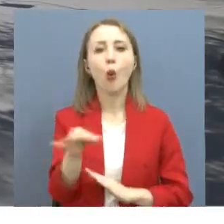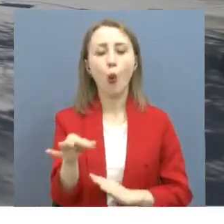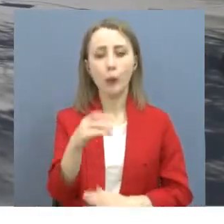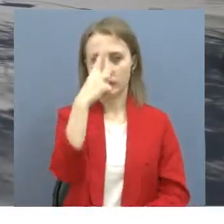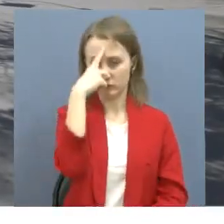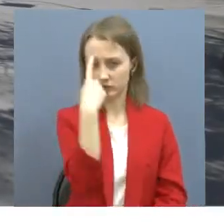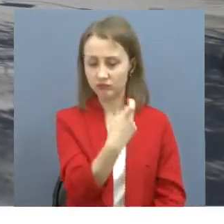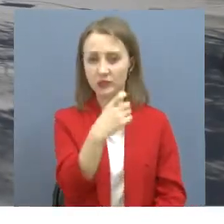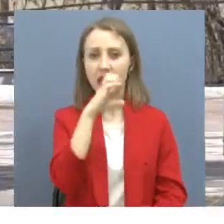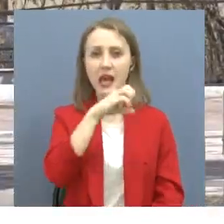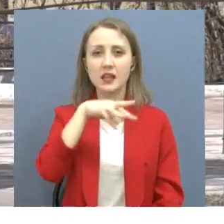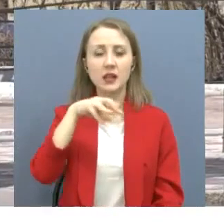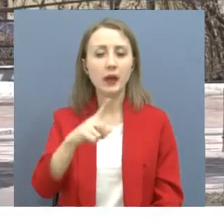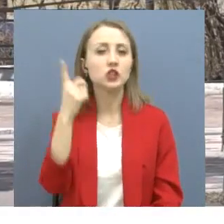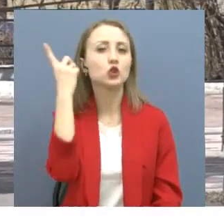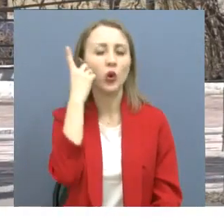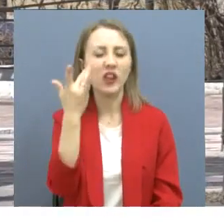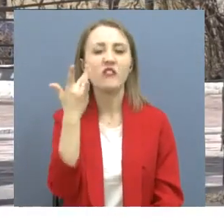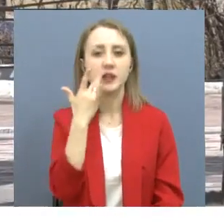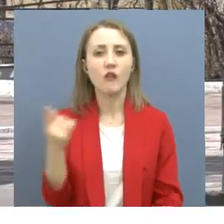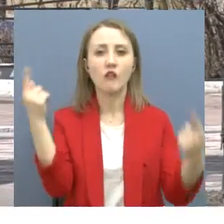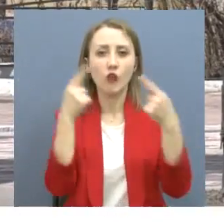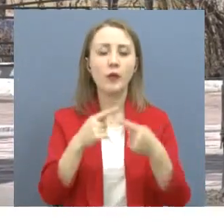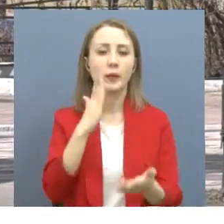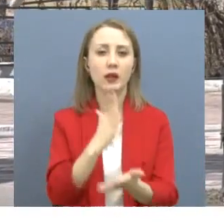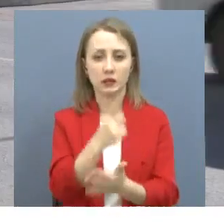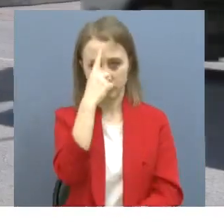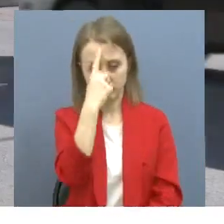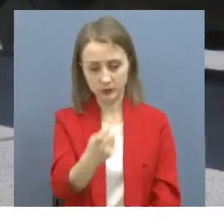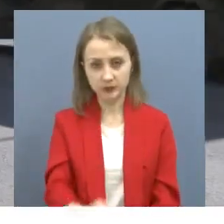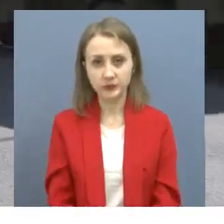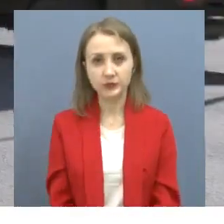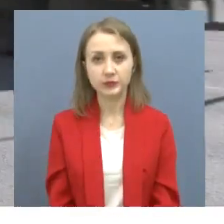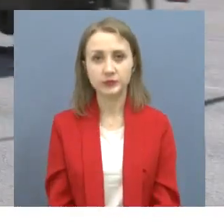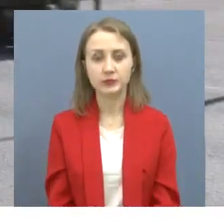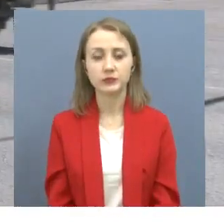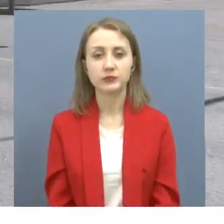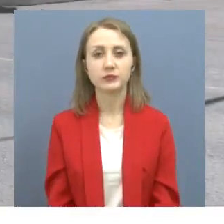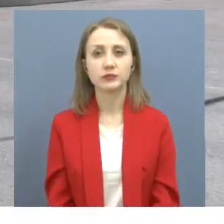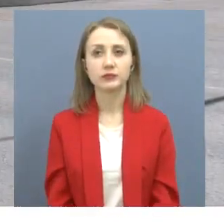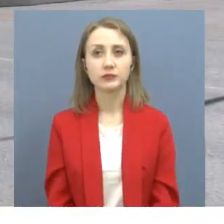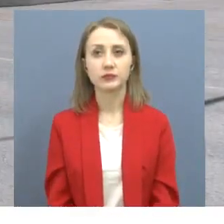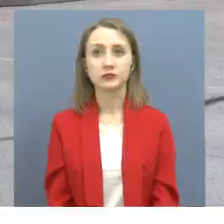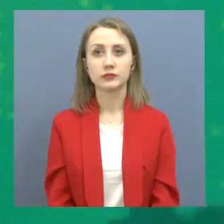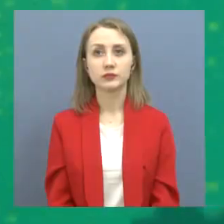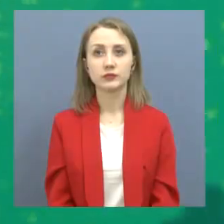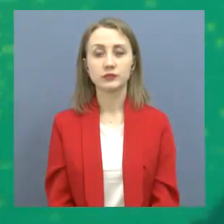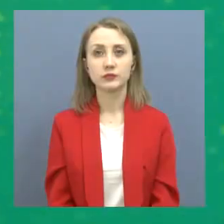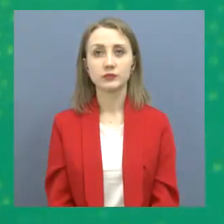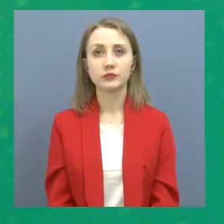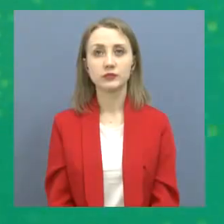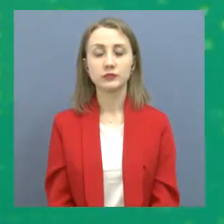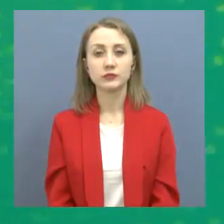предупреждения приходят вовремя. Жамал Габдуллина, Ухамбек Манарбекулы, Эрмик Махметов, Алмаз Адвокасов, Кокше, Ахпарат.